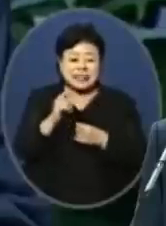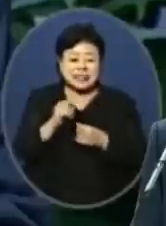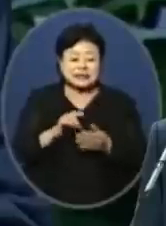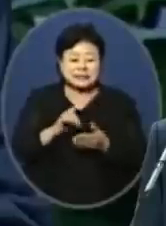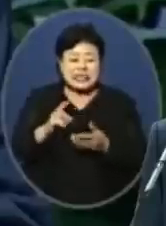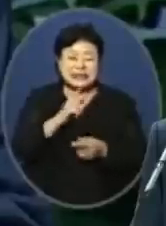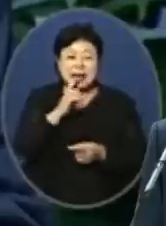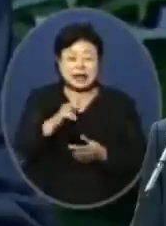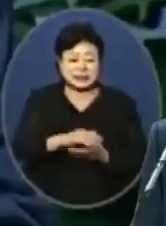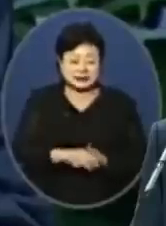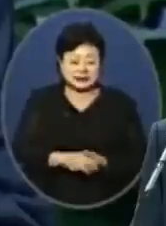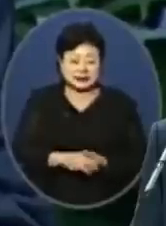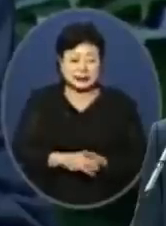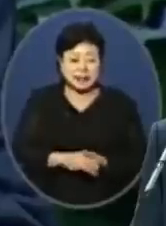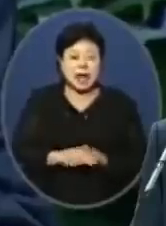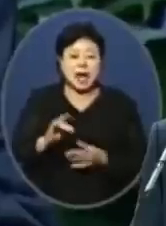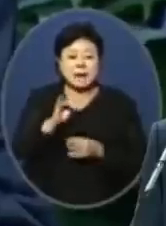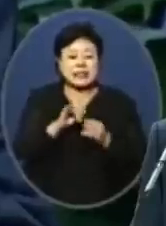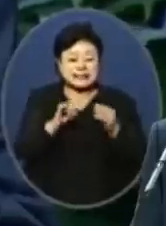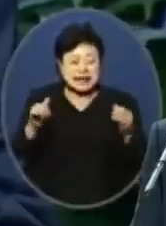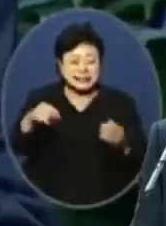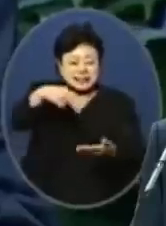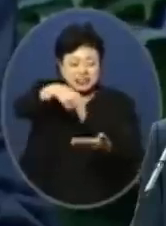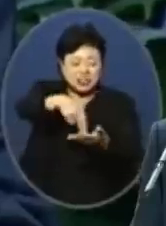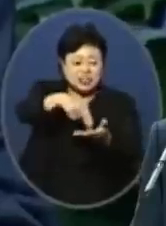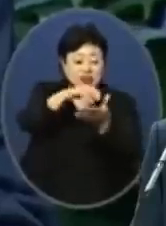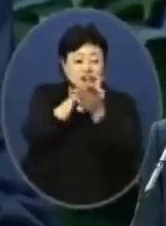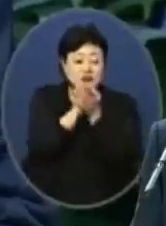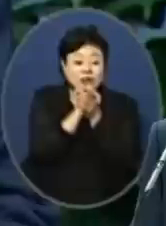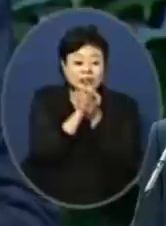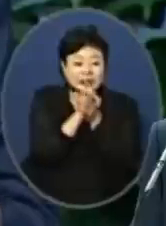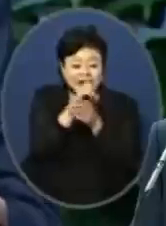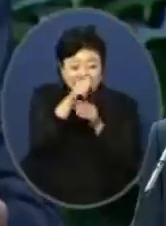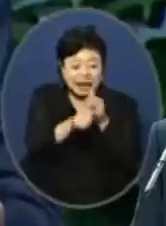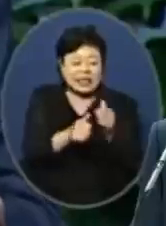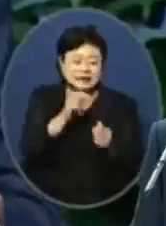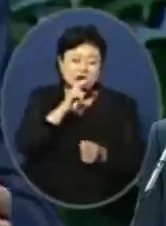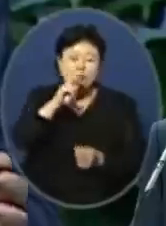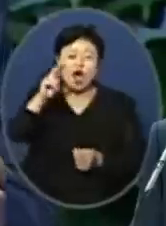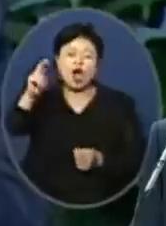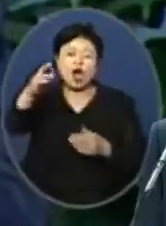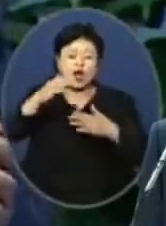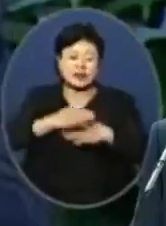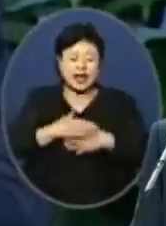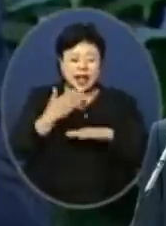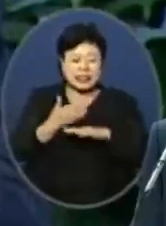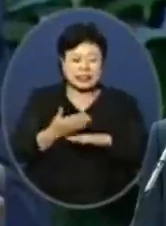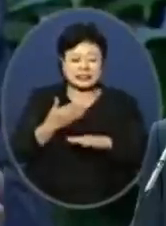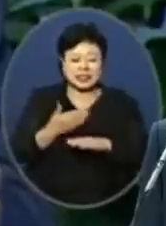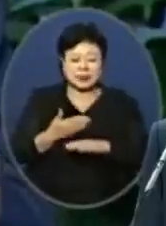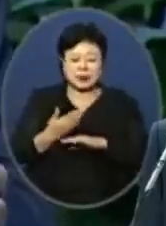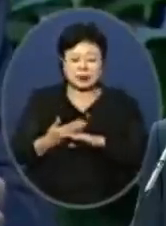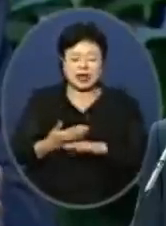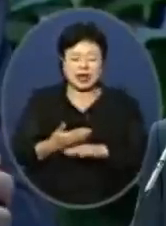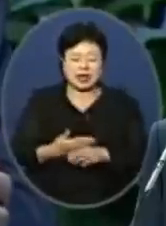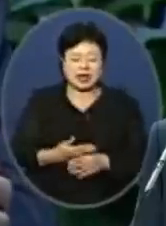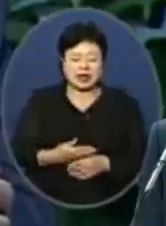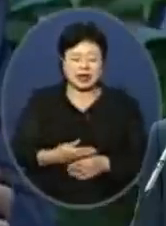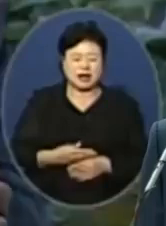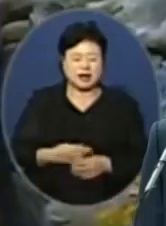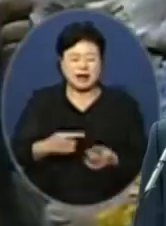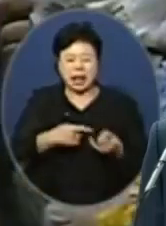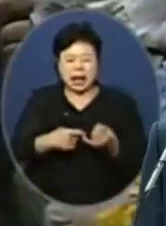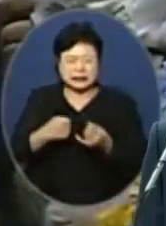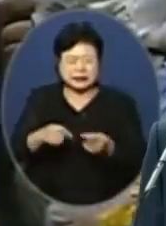세리라. 바리새인은 서서 기도하여 이르되 하나님이여 나는 다른 사람들 곧 토색, 불의,